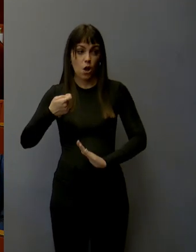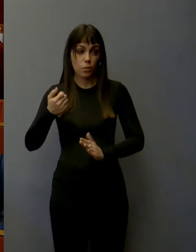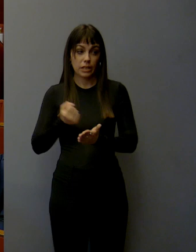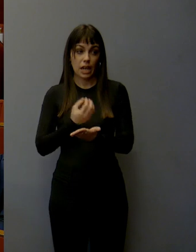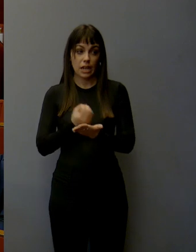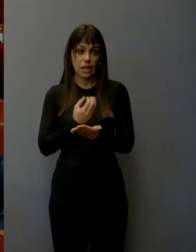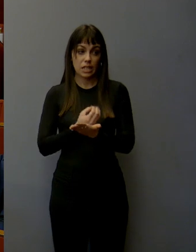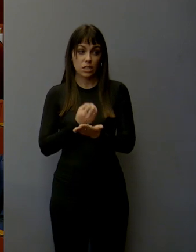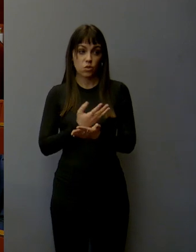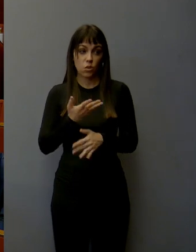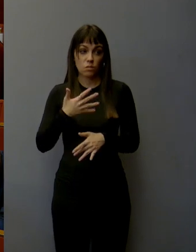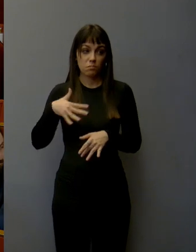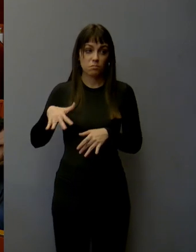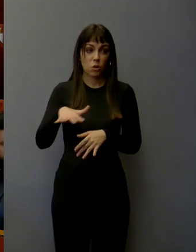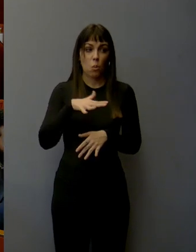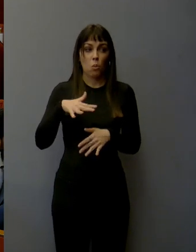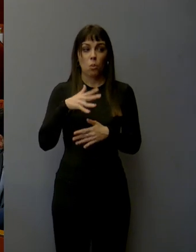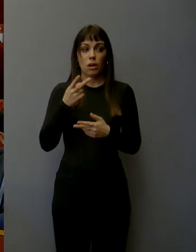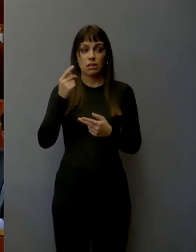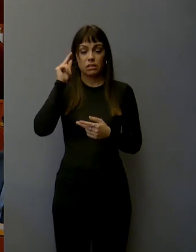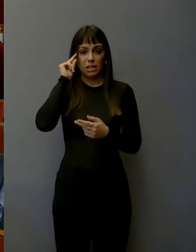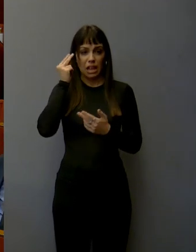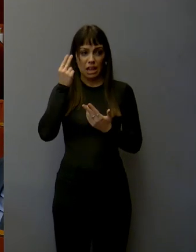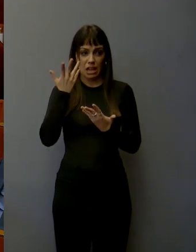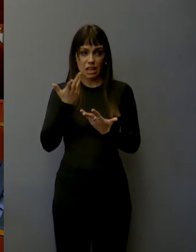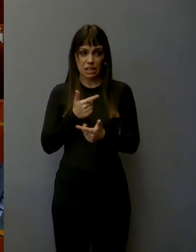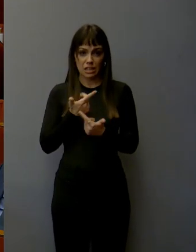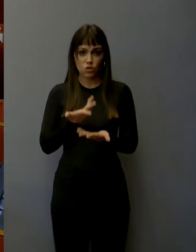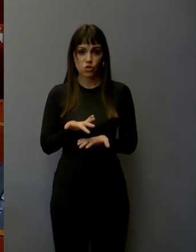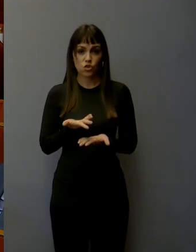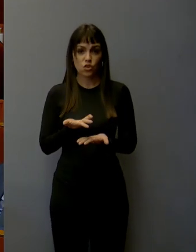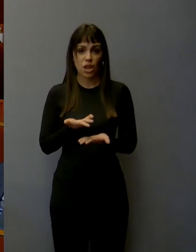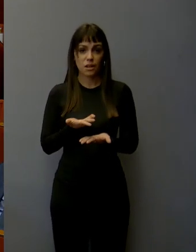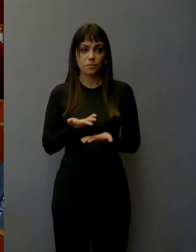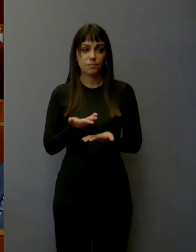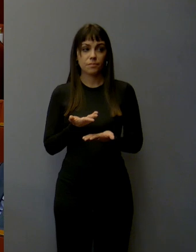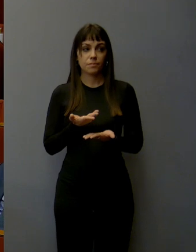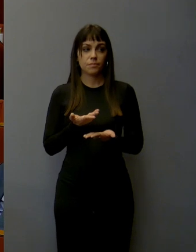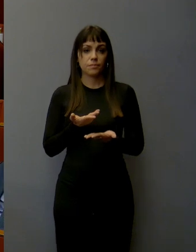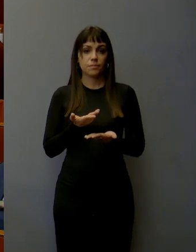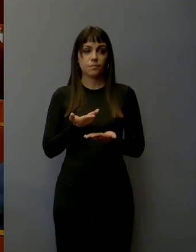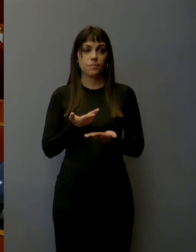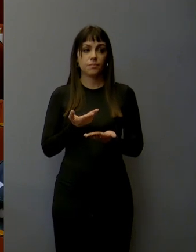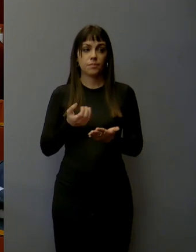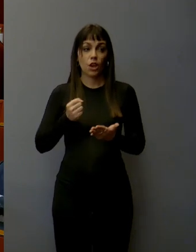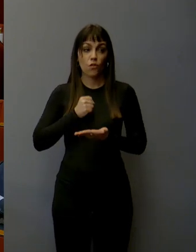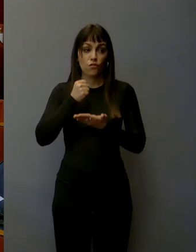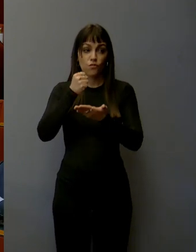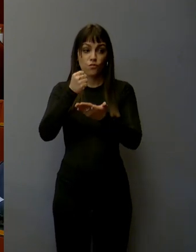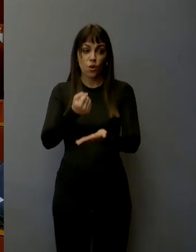emergenza ma anzi vive un trend di reati in diminuzione dire che si accrescono i fondi per la sicurezza